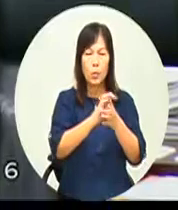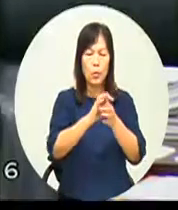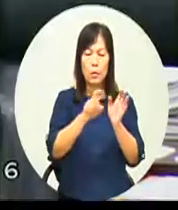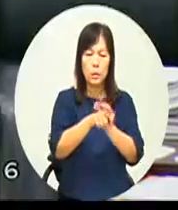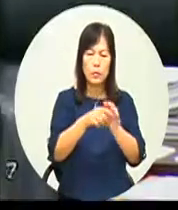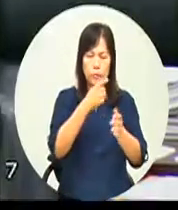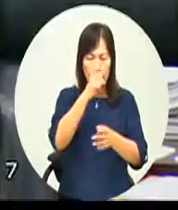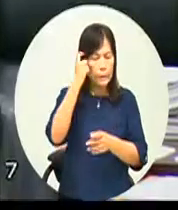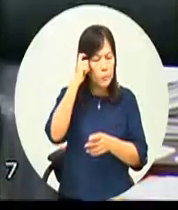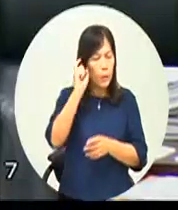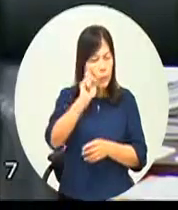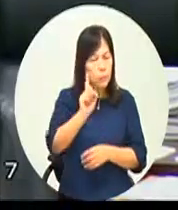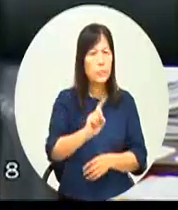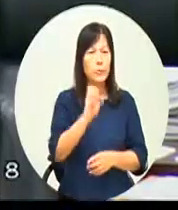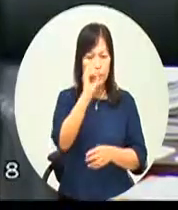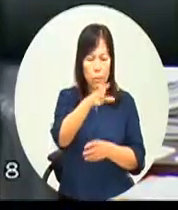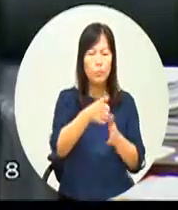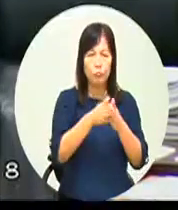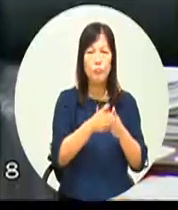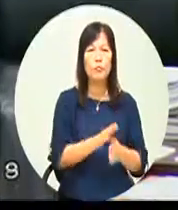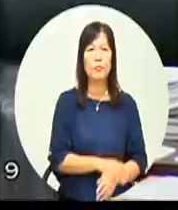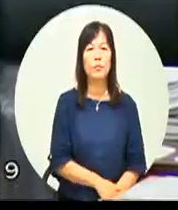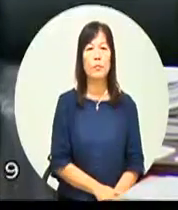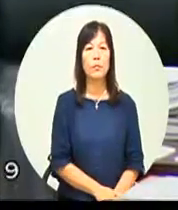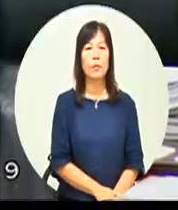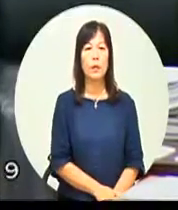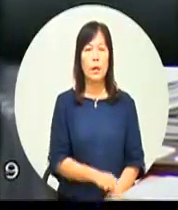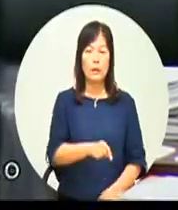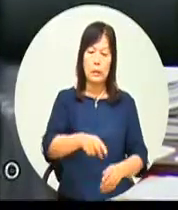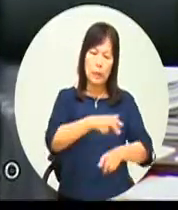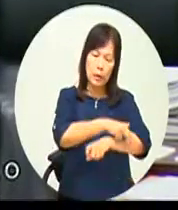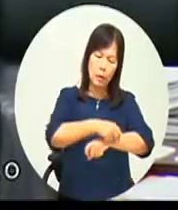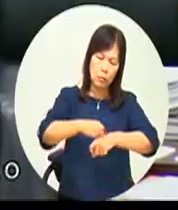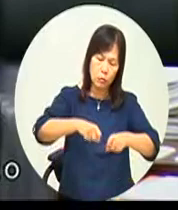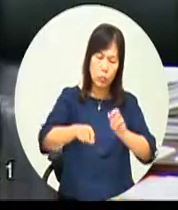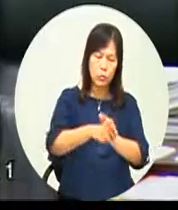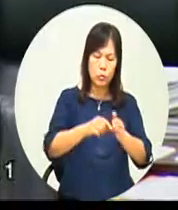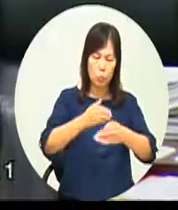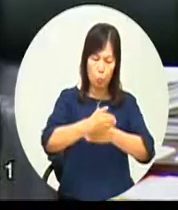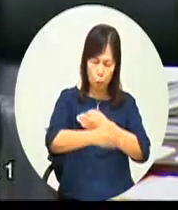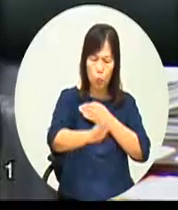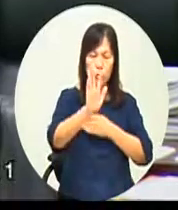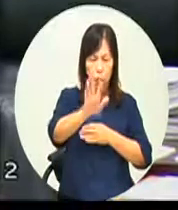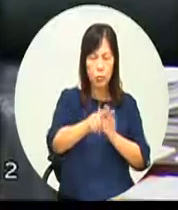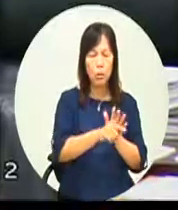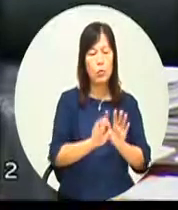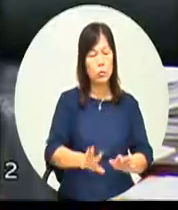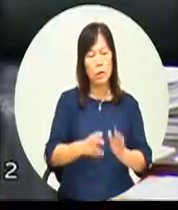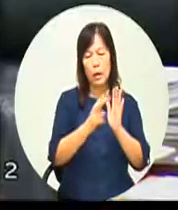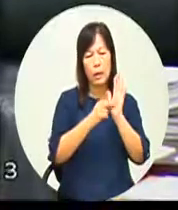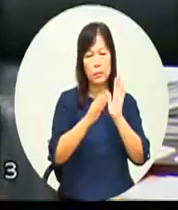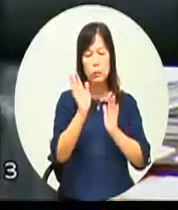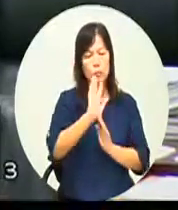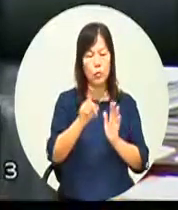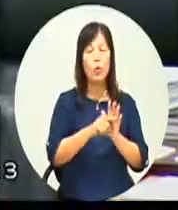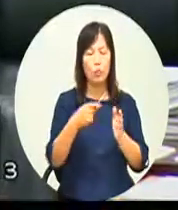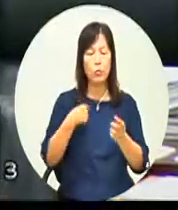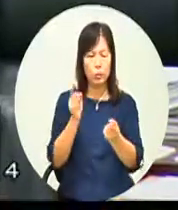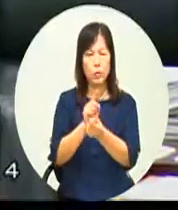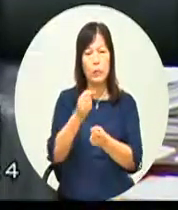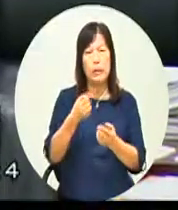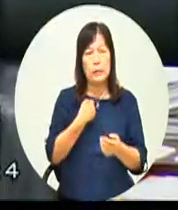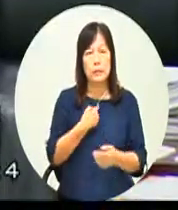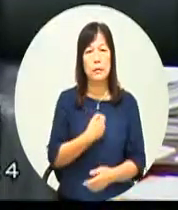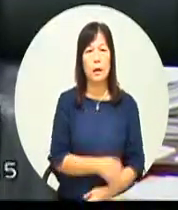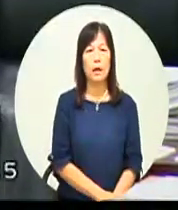贵意见，哈。那这个案子当然有它一些过程，我不讲了，我也清楚。但是我